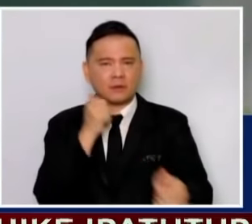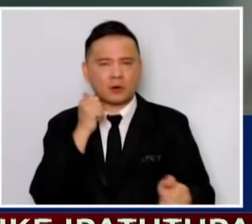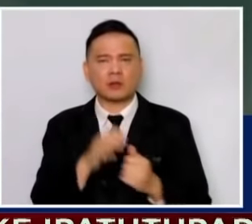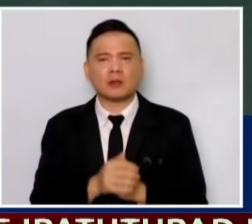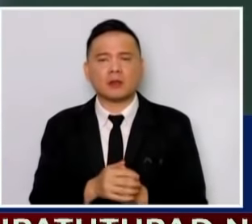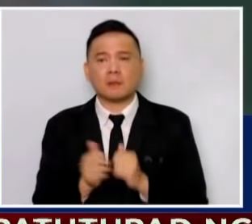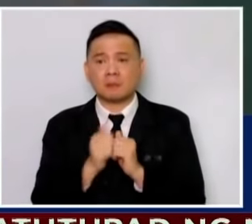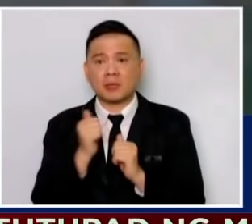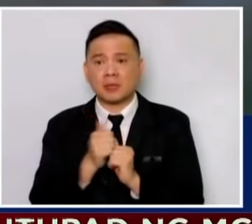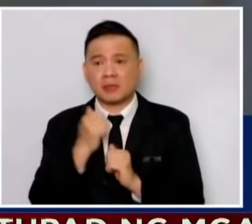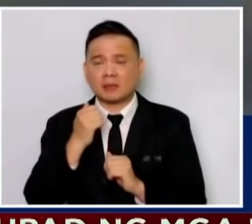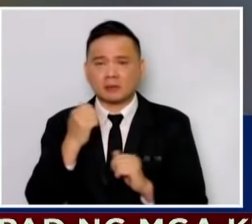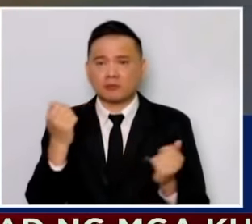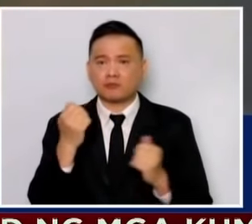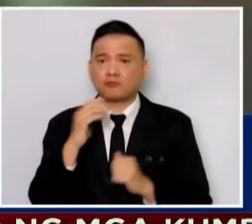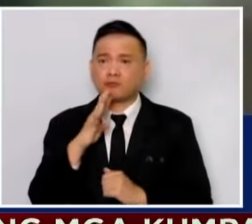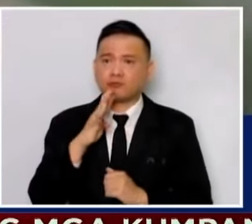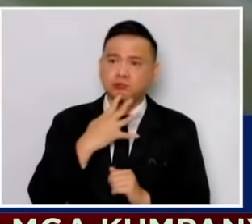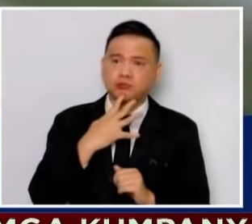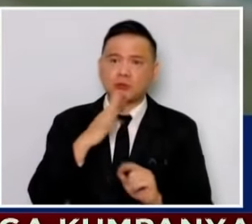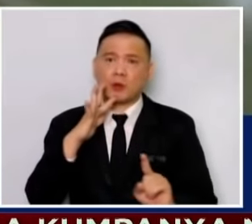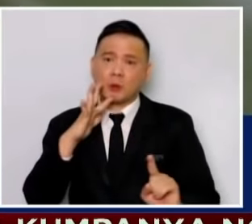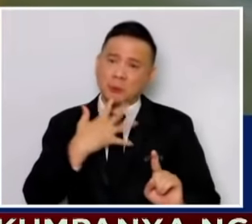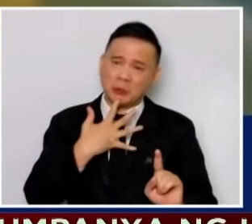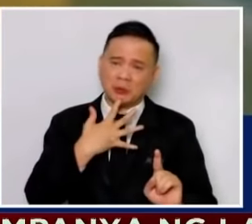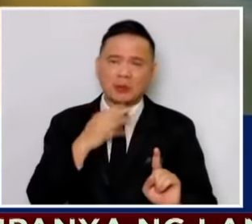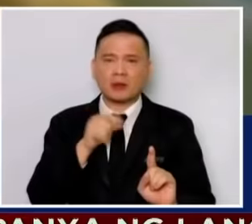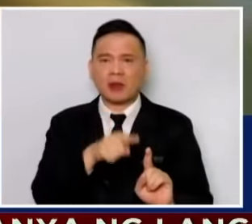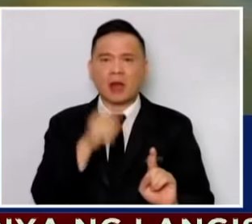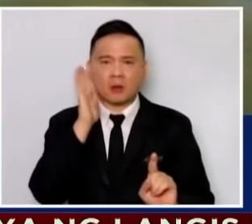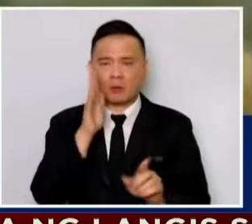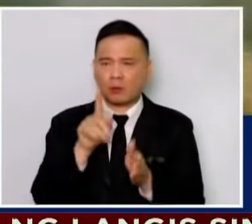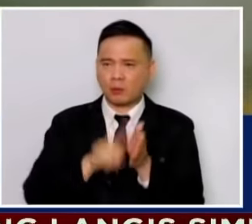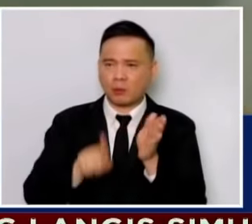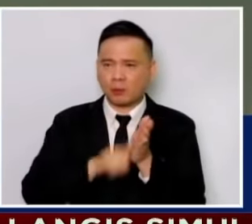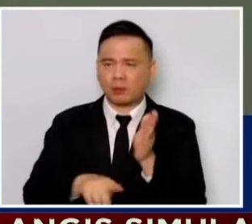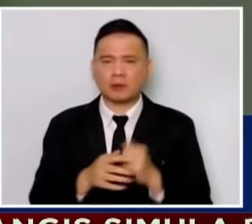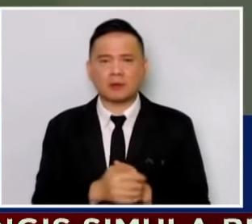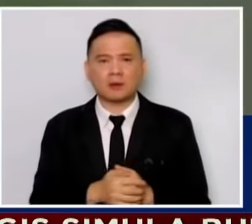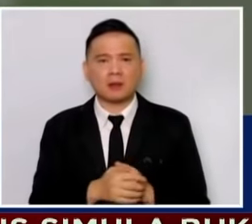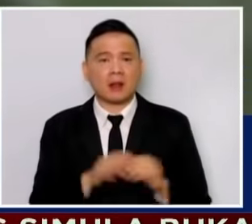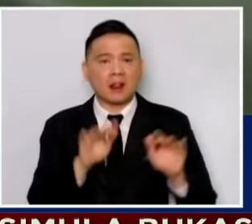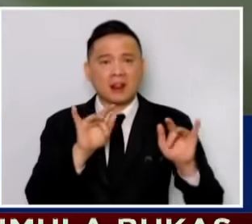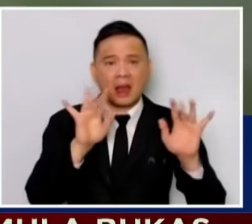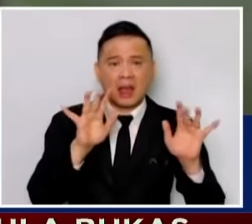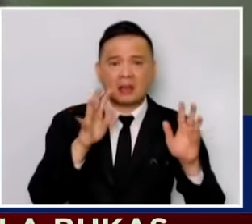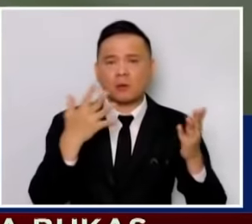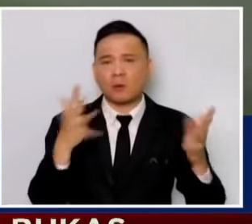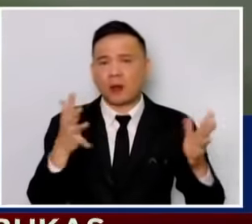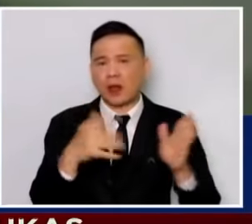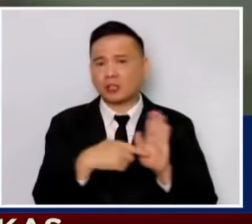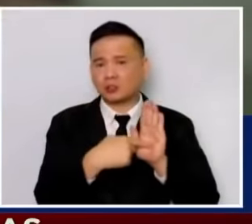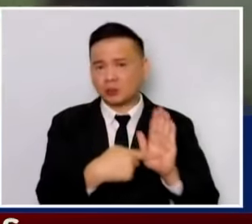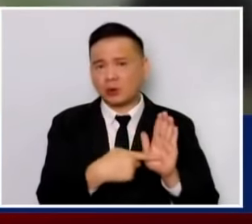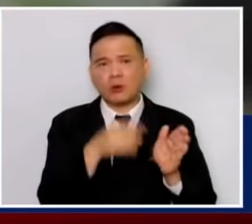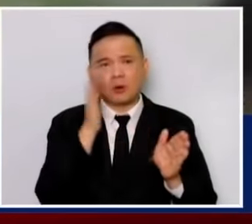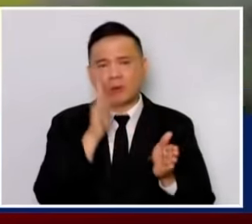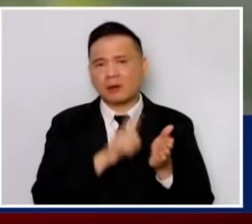kaso, habang patuloy na minomonitor ang kondisyon ng mga asymptomatic, mild at moderate na mga pasyente.